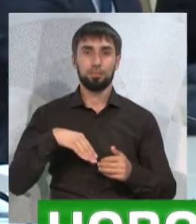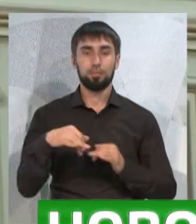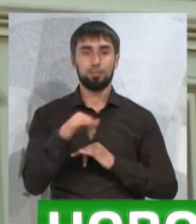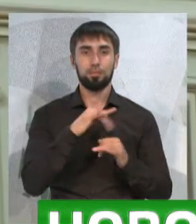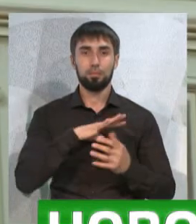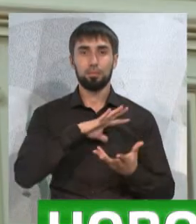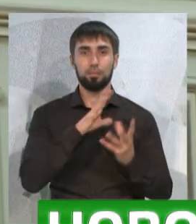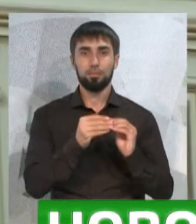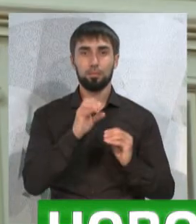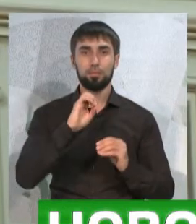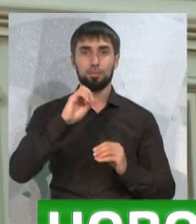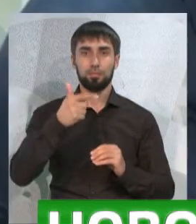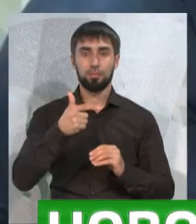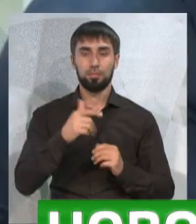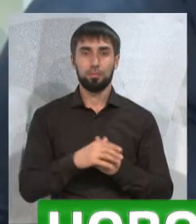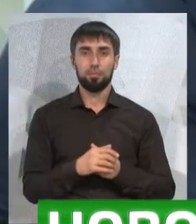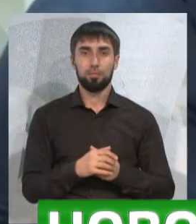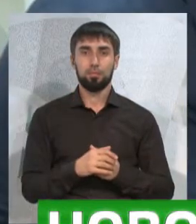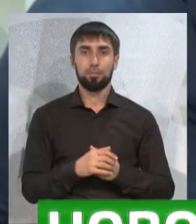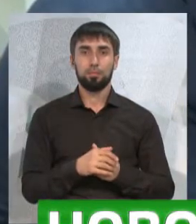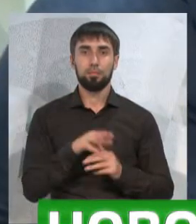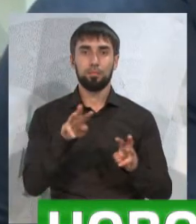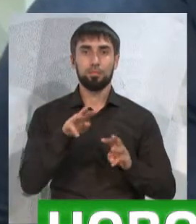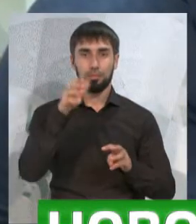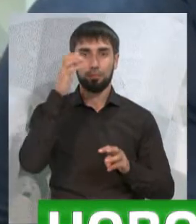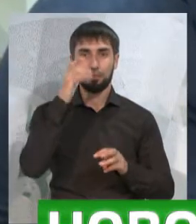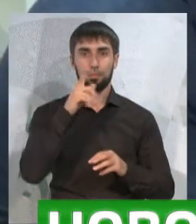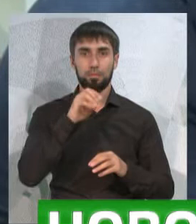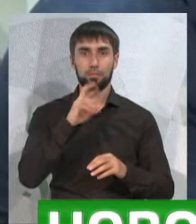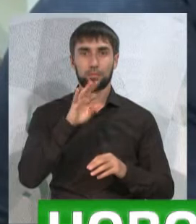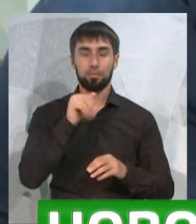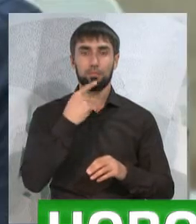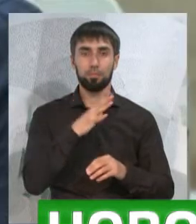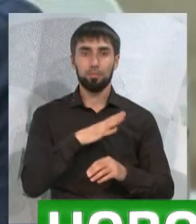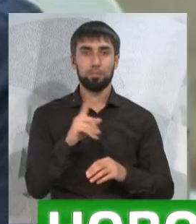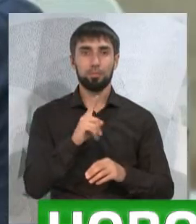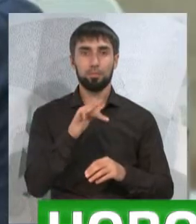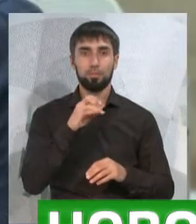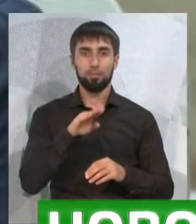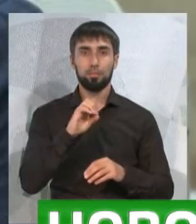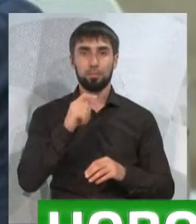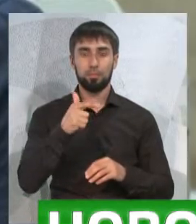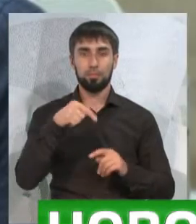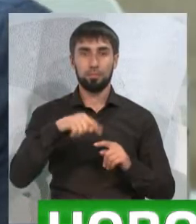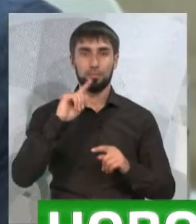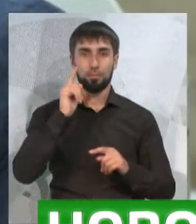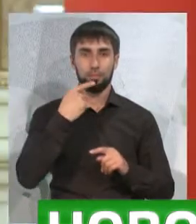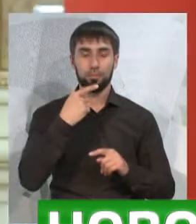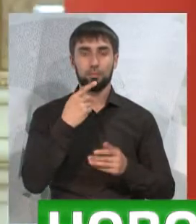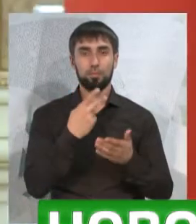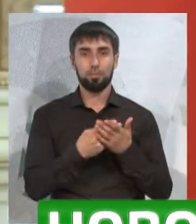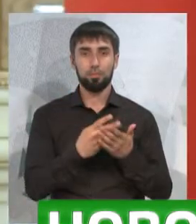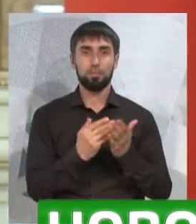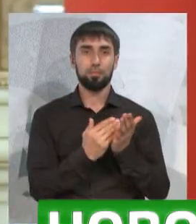итогах проведения государственной аттестации. Министр образования Эсет Букова сообщила, что результаты ЕГЭ в текущем году